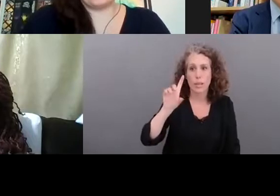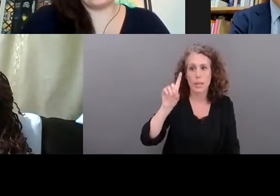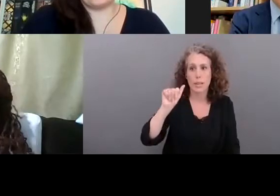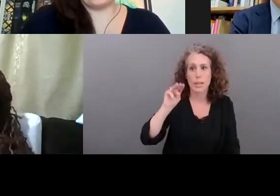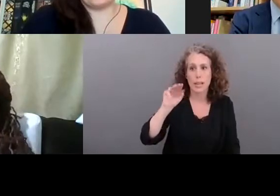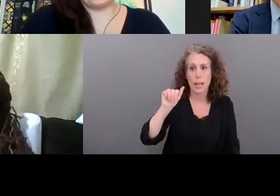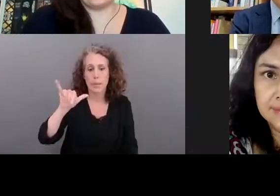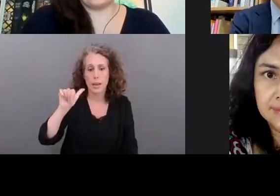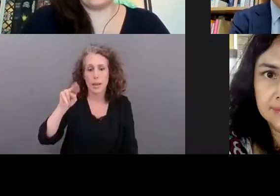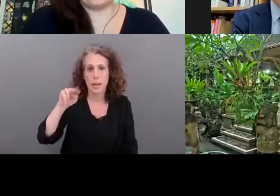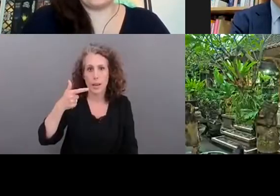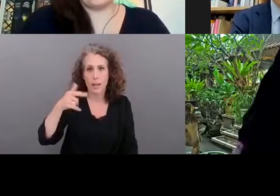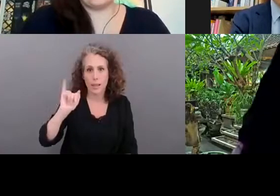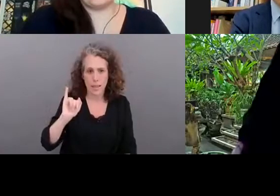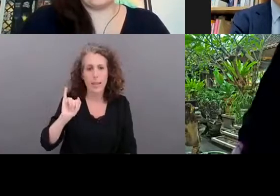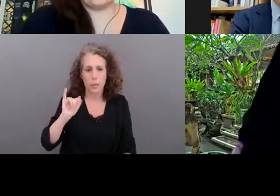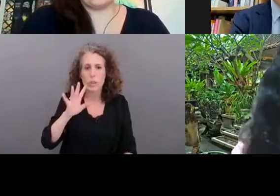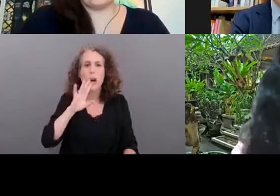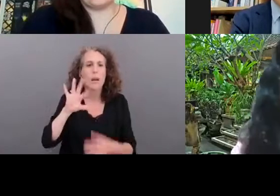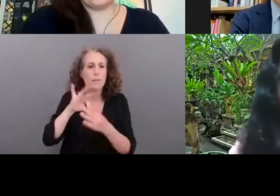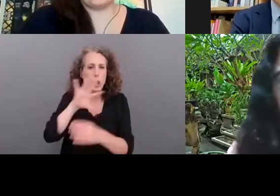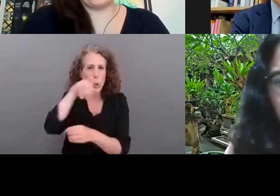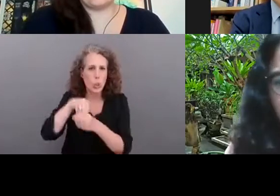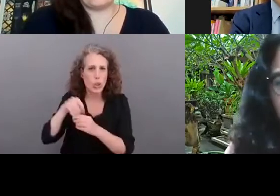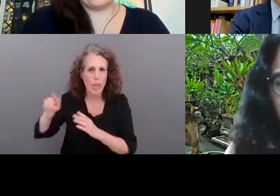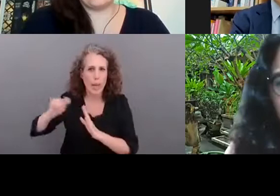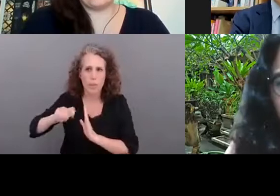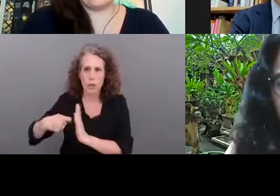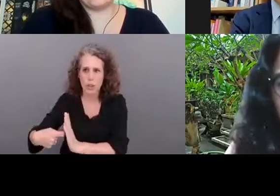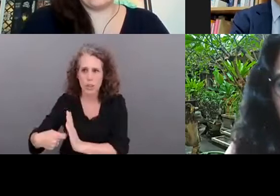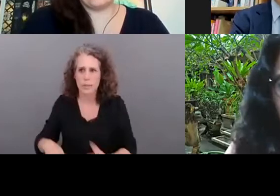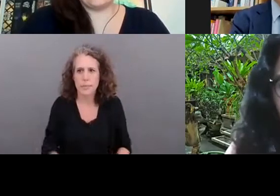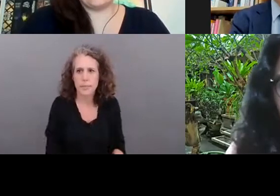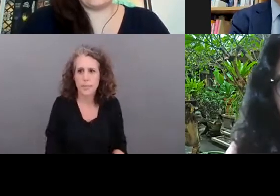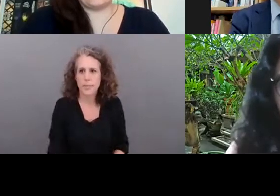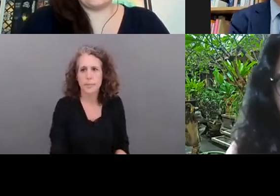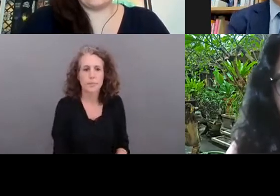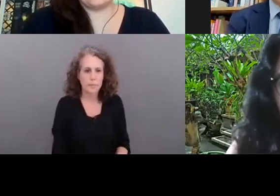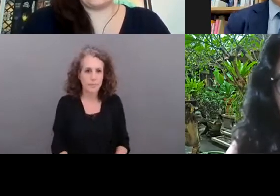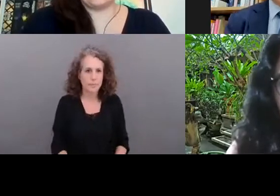parlera du changement des communautés dans le cadre d'un projet d'inclusion. Yanni, la parole est à vous.